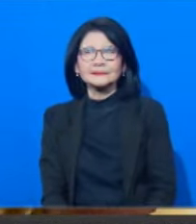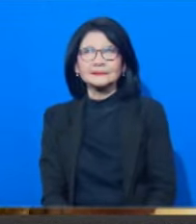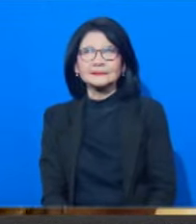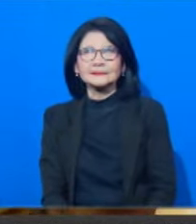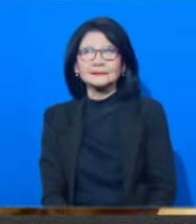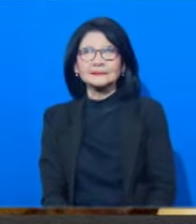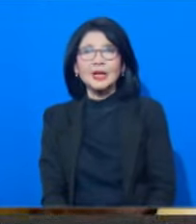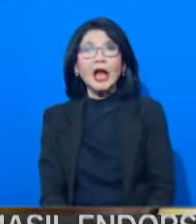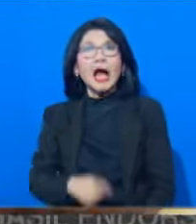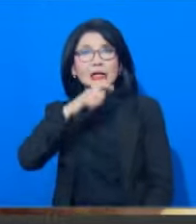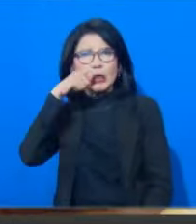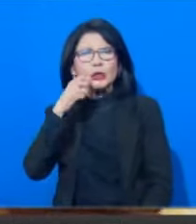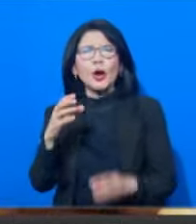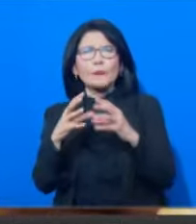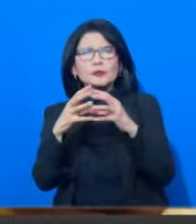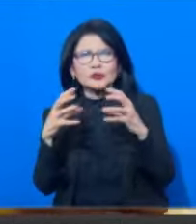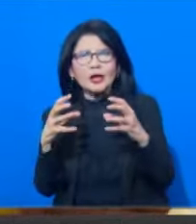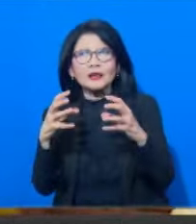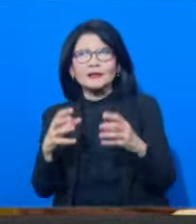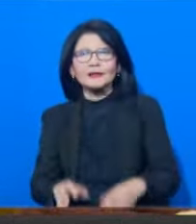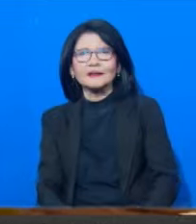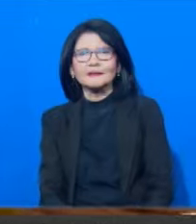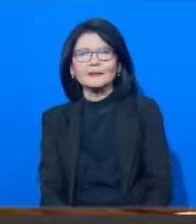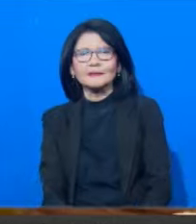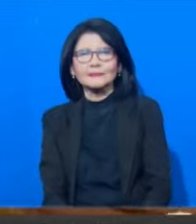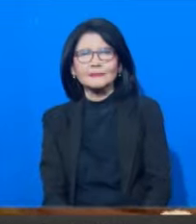Ini gede. Lebih empuk.